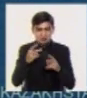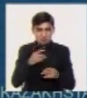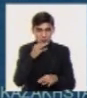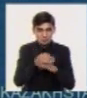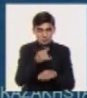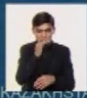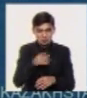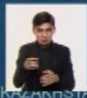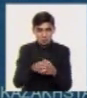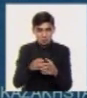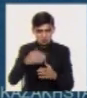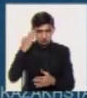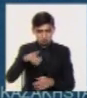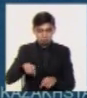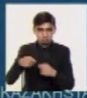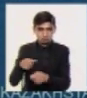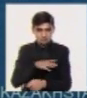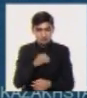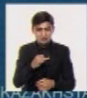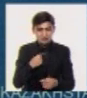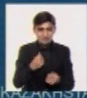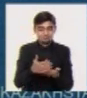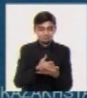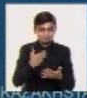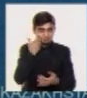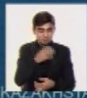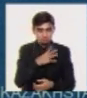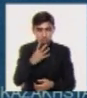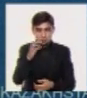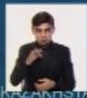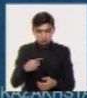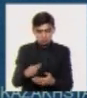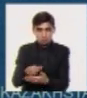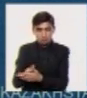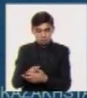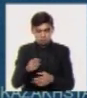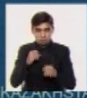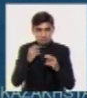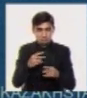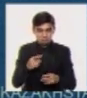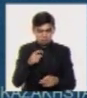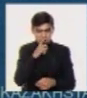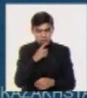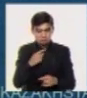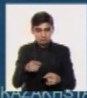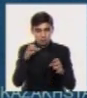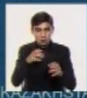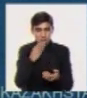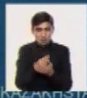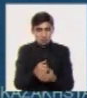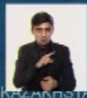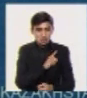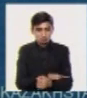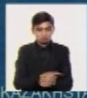жауап бермейтін компанияға жалпы айналымнан түскен қаражаттың 4%-ын төлеу керек деген ақылға қонымсыз. Енді заң өз күшіне